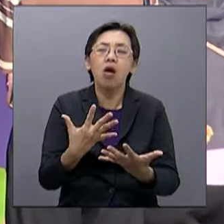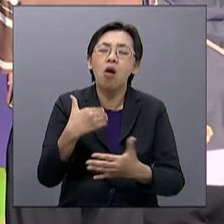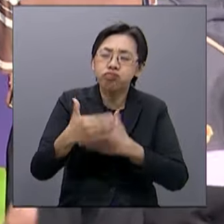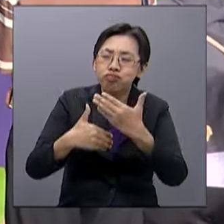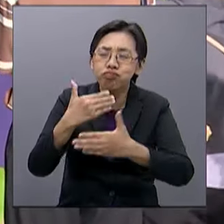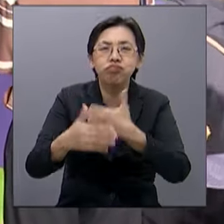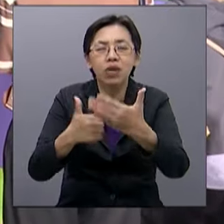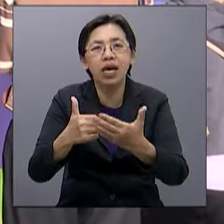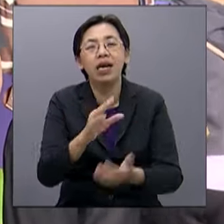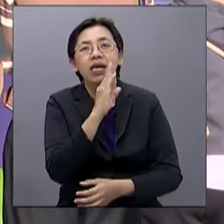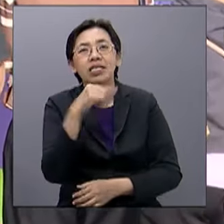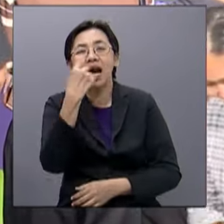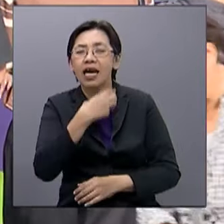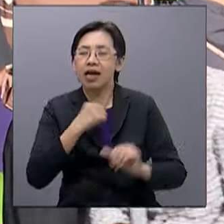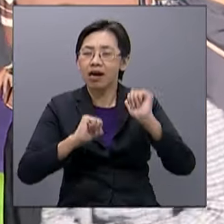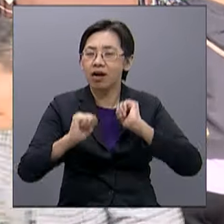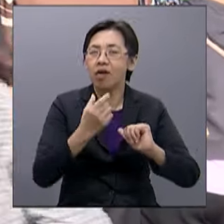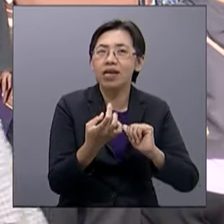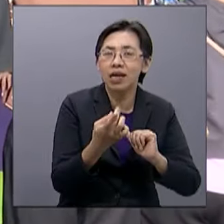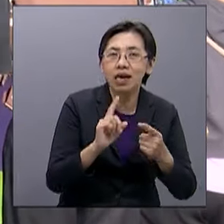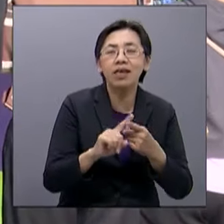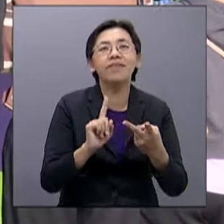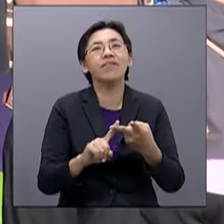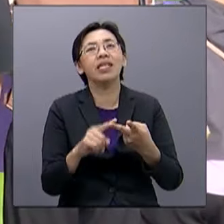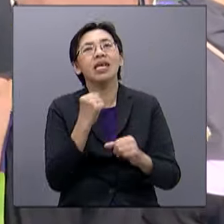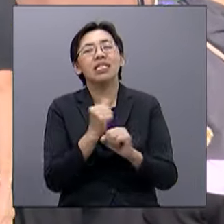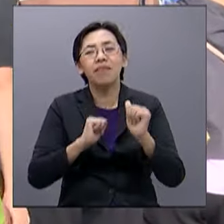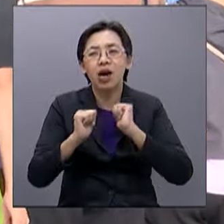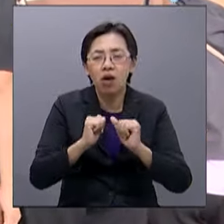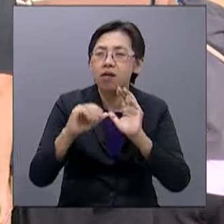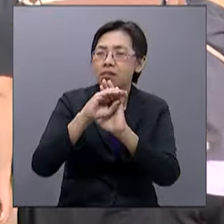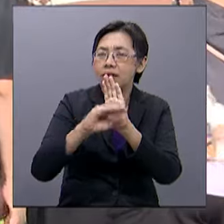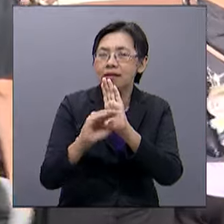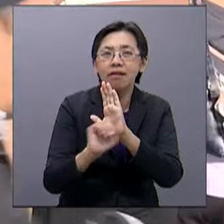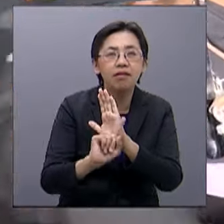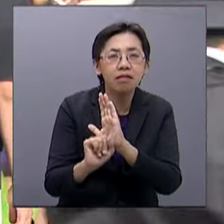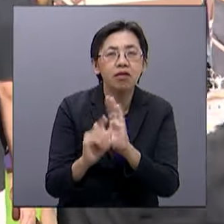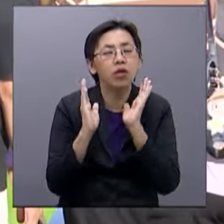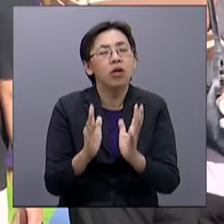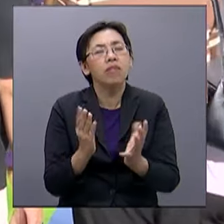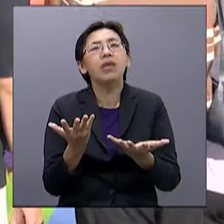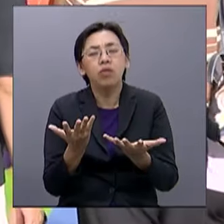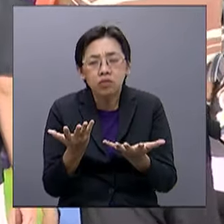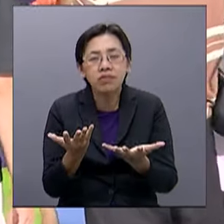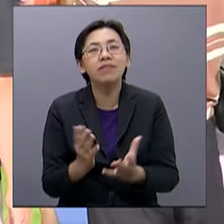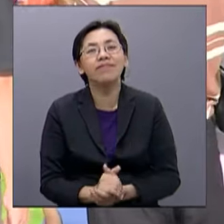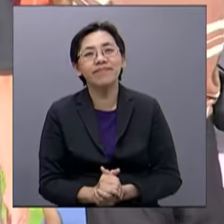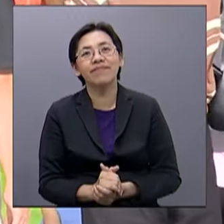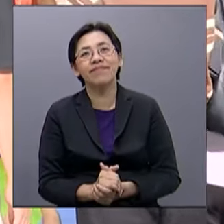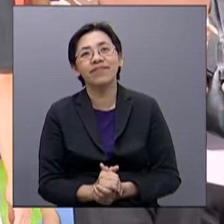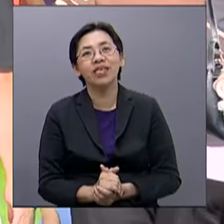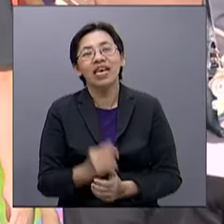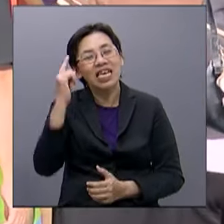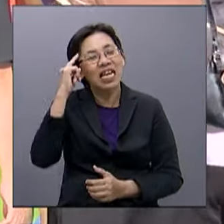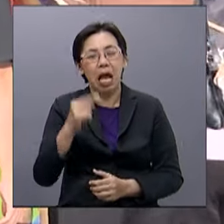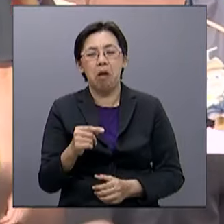ครอยากจะทำซีรีส์อะไรหรือว่าละครอะไรรายการอะไรมันมีคนมากมายหลากหลายรูปแบบโดยไม่จำกัดเ